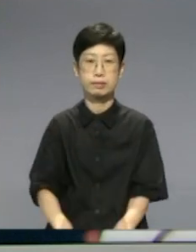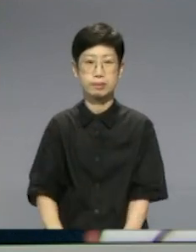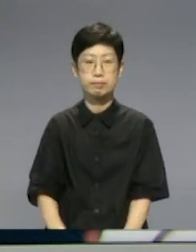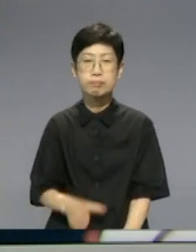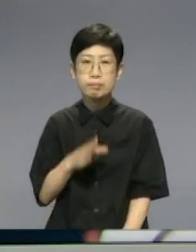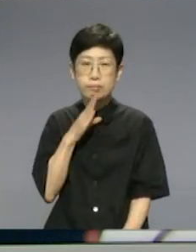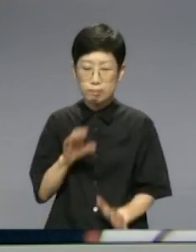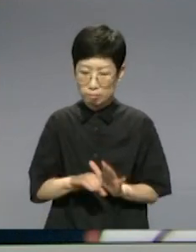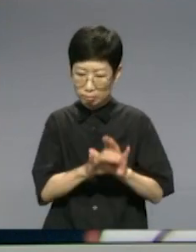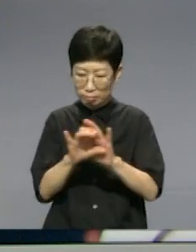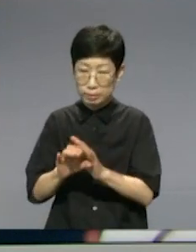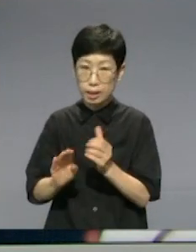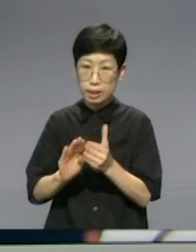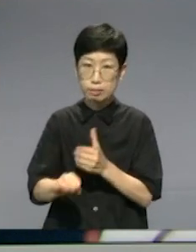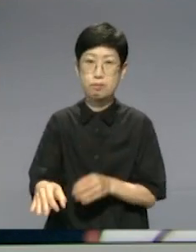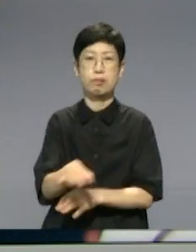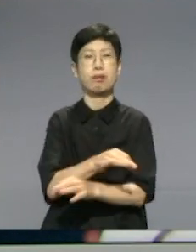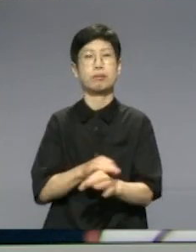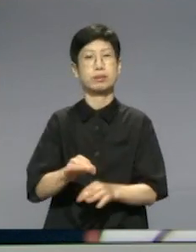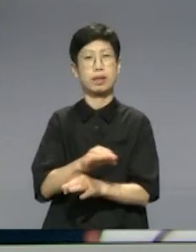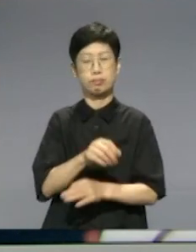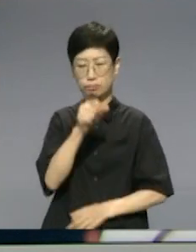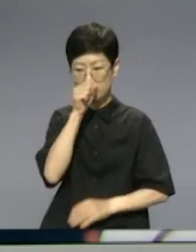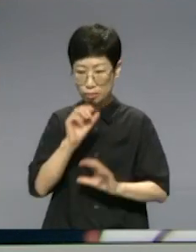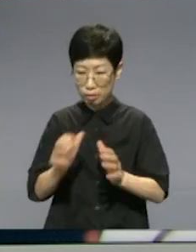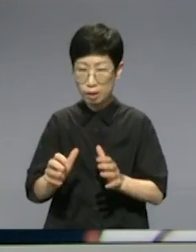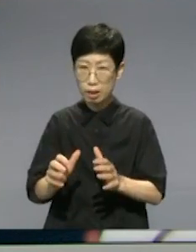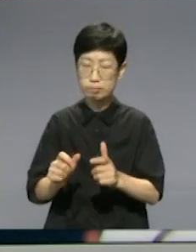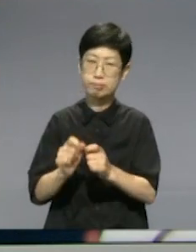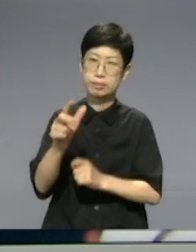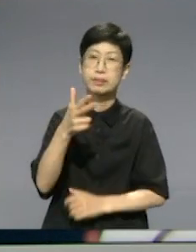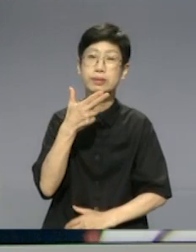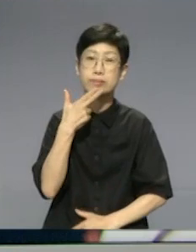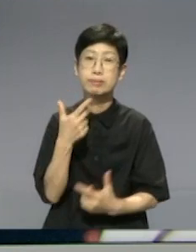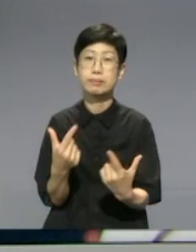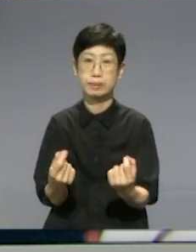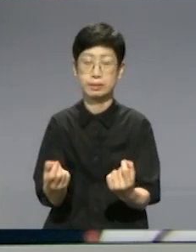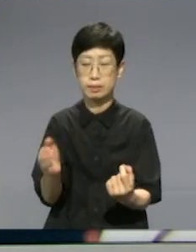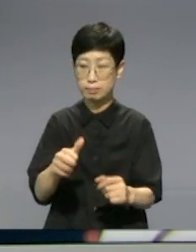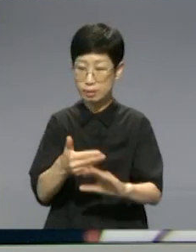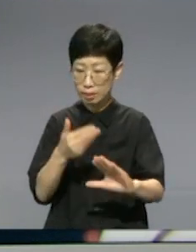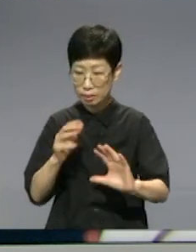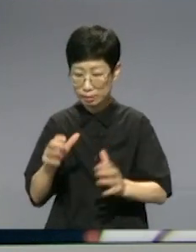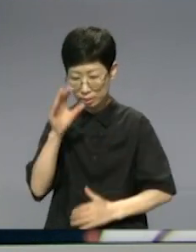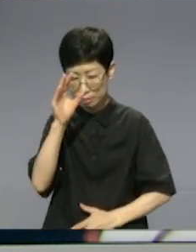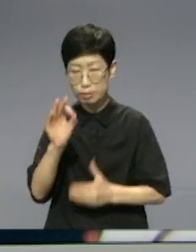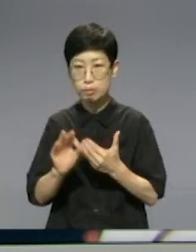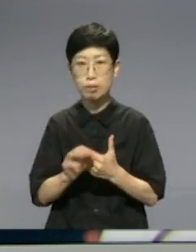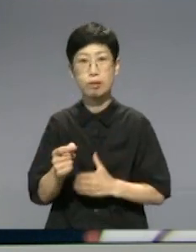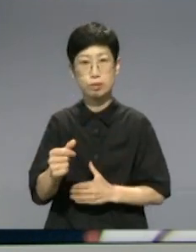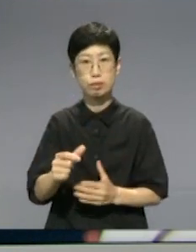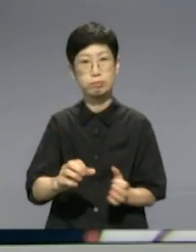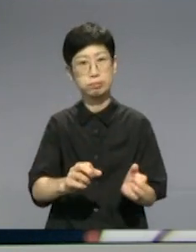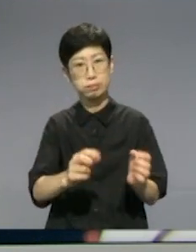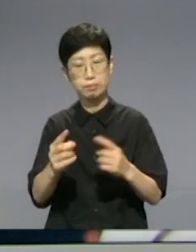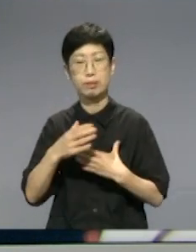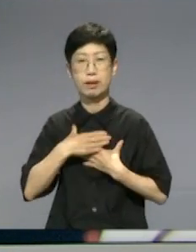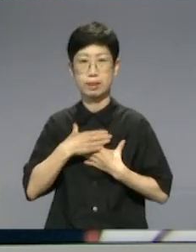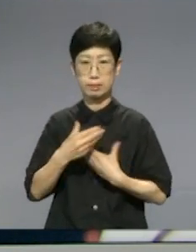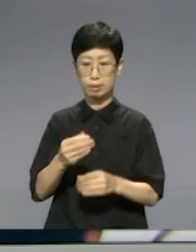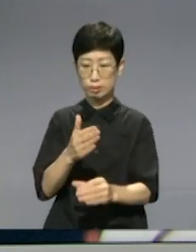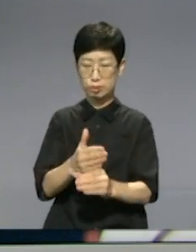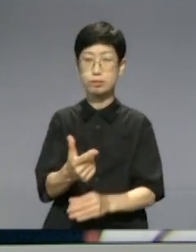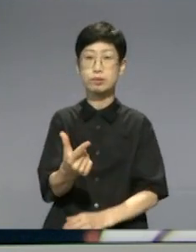사실 팬데믹 이후 경제 상황이 좋은 나라가 드물긴 합니다. 하지만 다른 나라들은 조금씩 안정을 찾아가고 있는 것